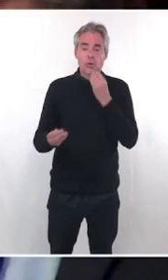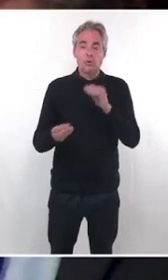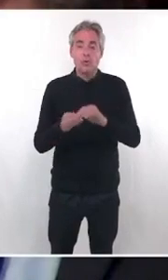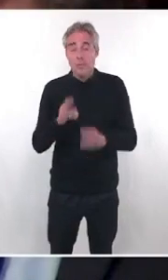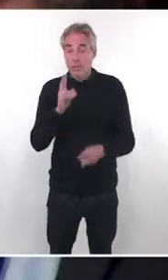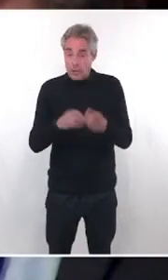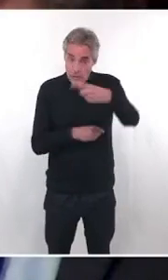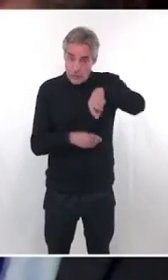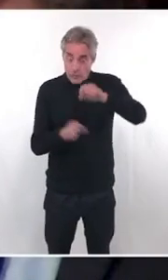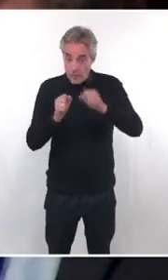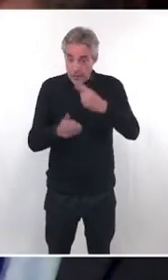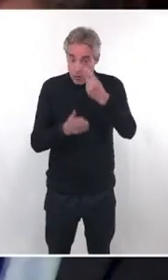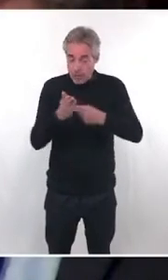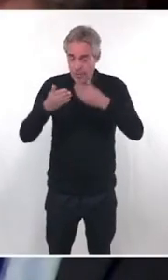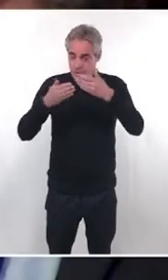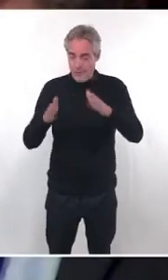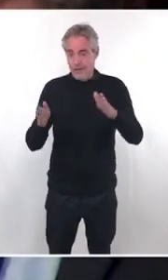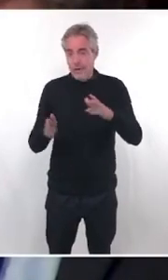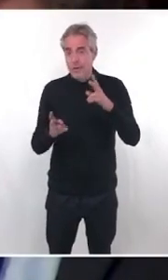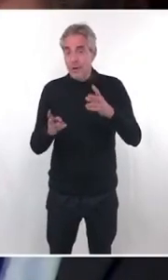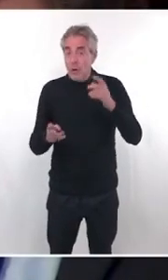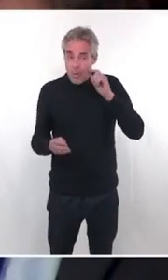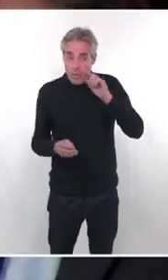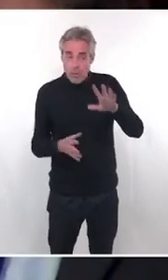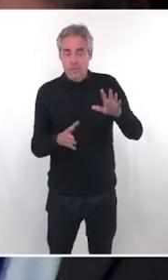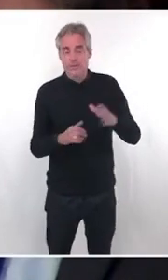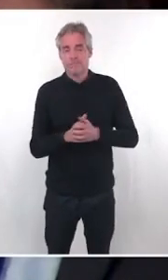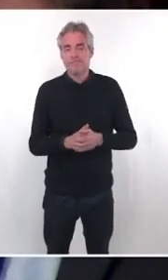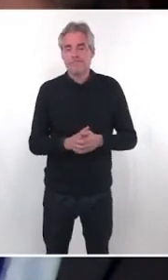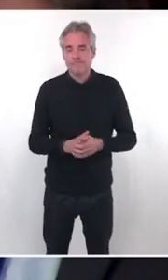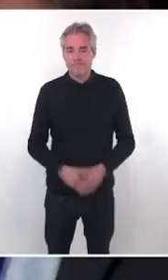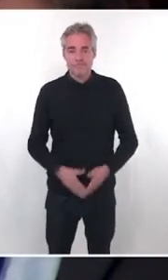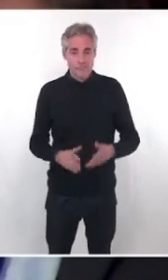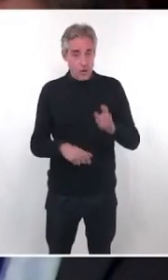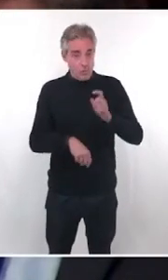que vous pourriez envisager de la réouvrir au moins sur certains horaires. C'est une proposition.